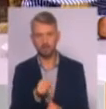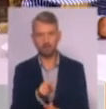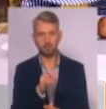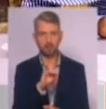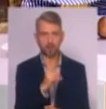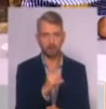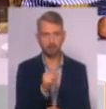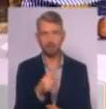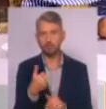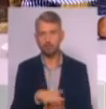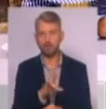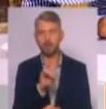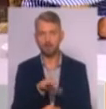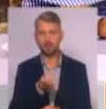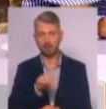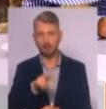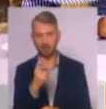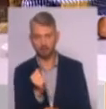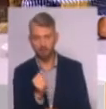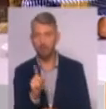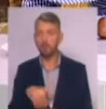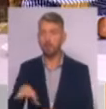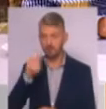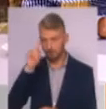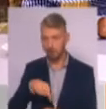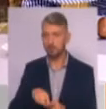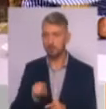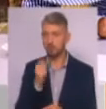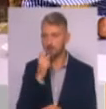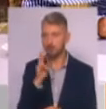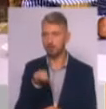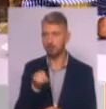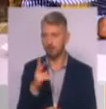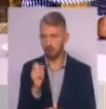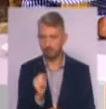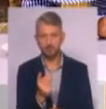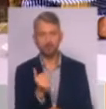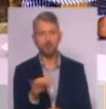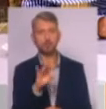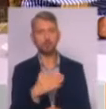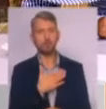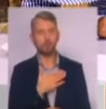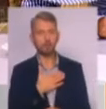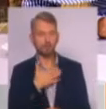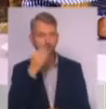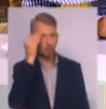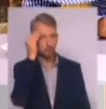що він вже є Наталка. Щоб вже чітко всі знали, чітко що всі це знали, є парк Наталка. Це є парк Наталка. Стосовно моєї особистої